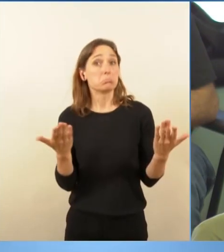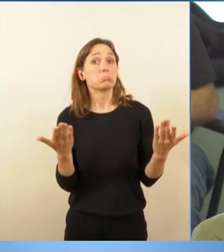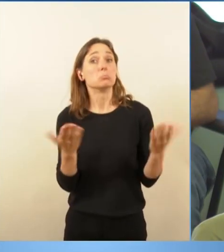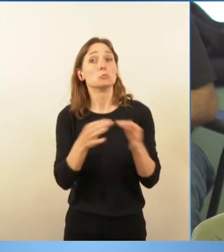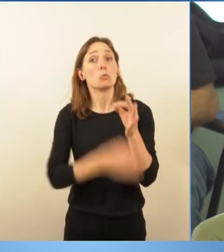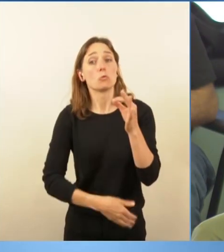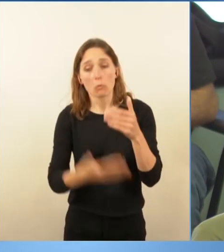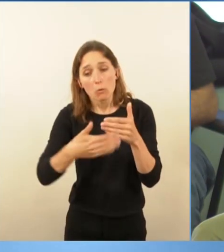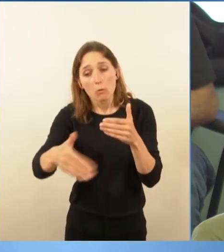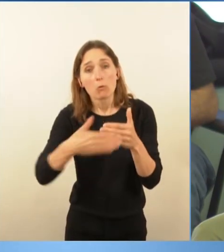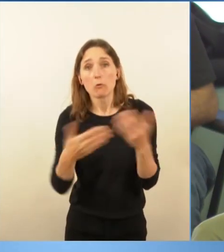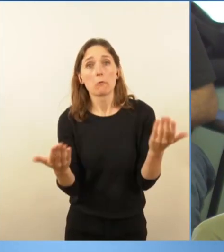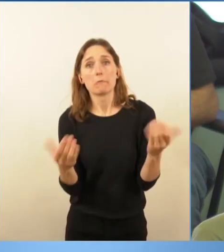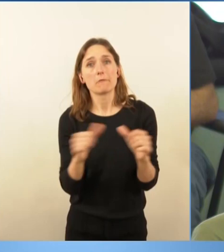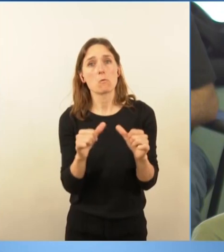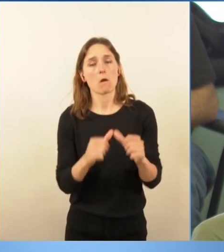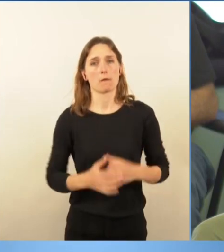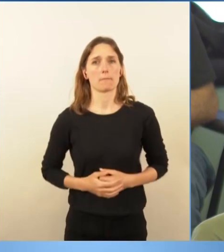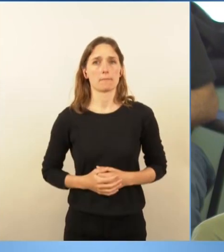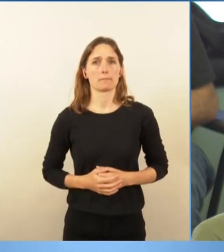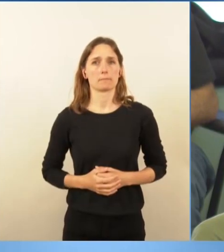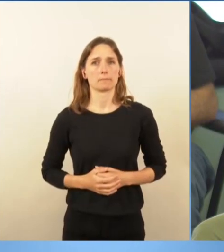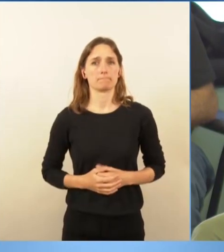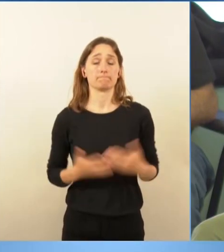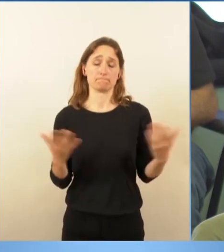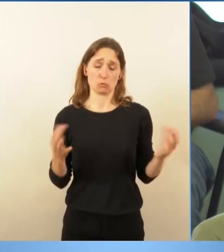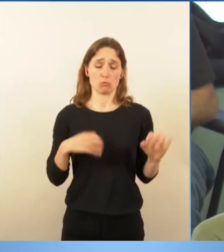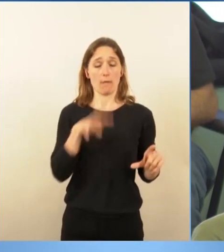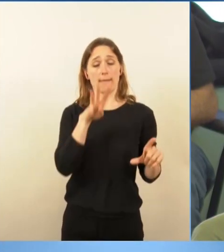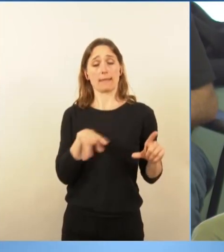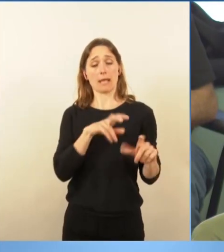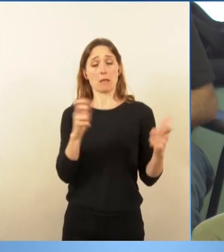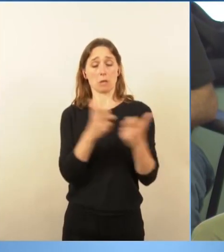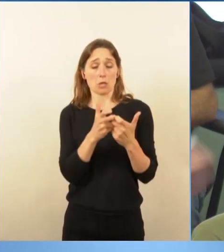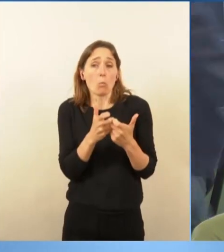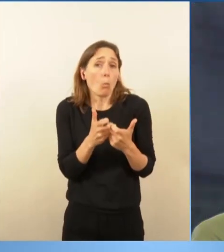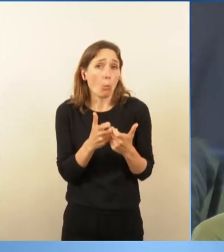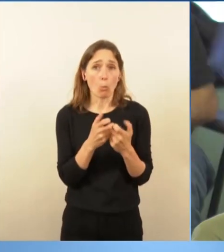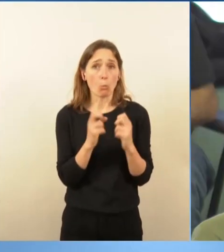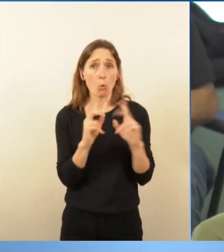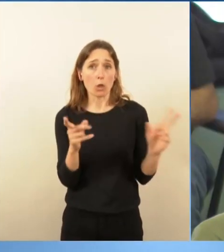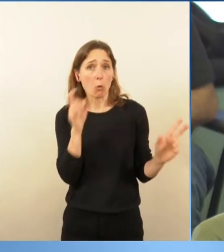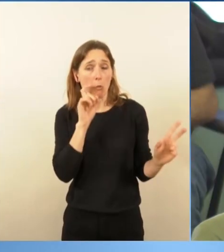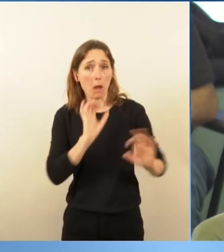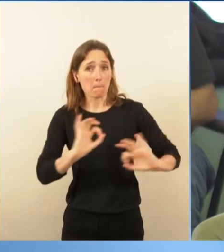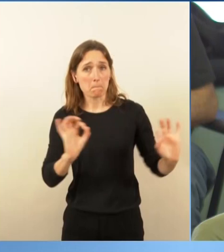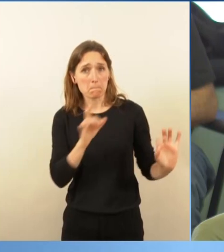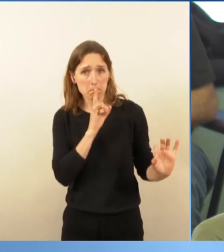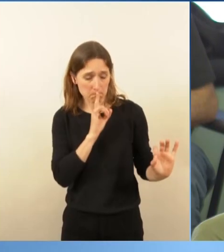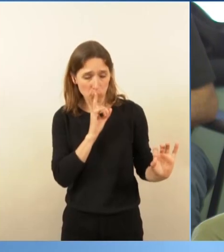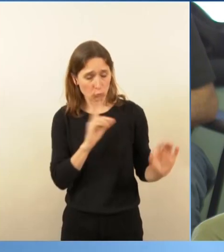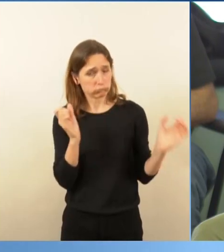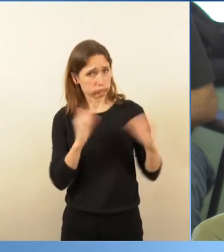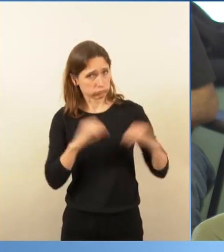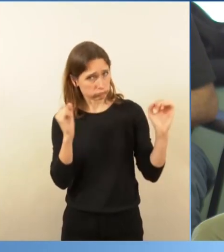à moyen terme en conclusion les Grit tarifaires proposés n'appellent pas de commentaires nous les adopterons